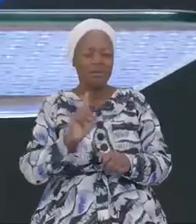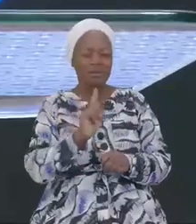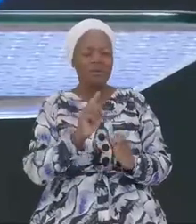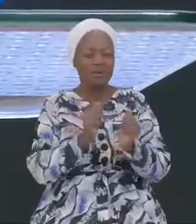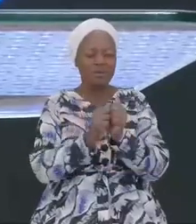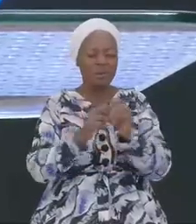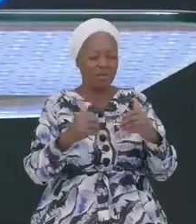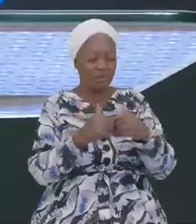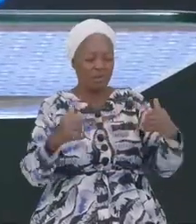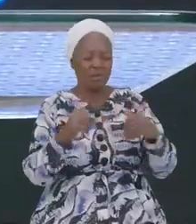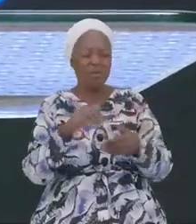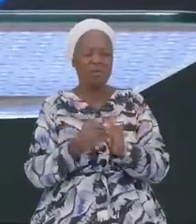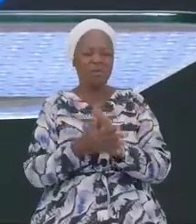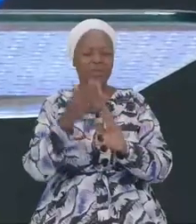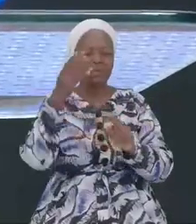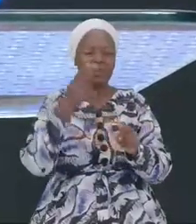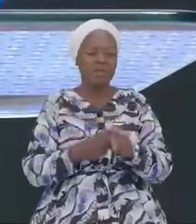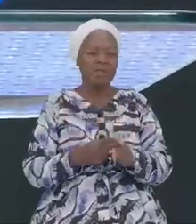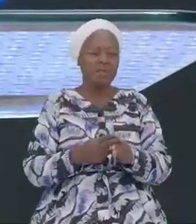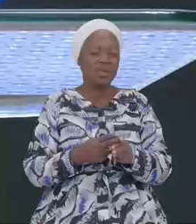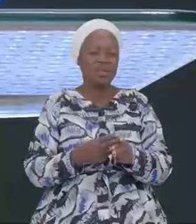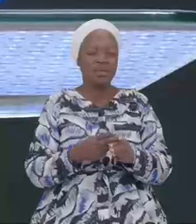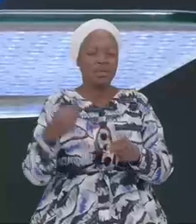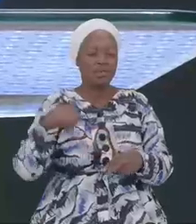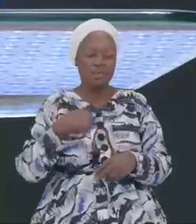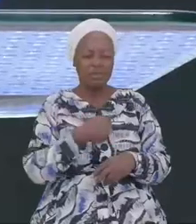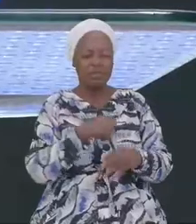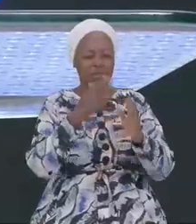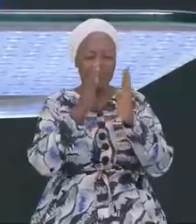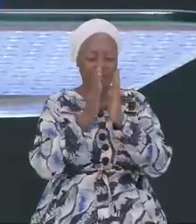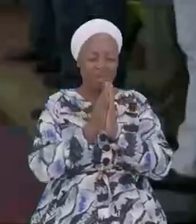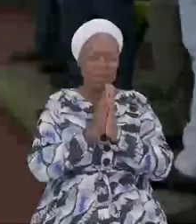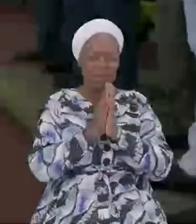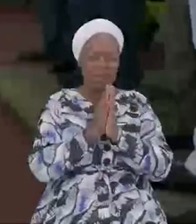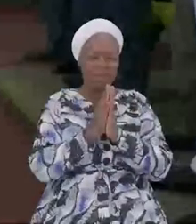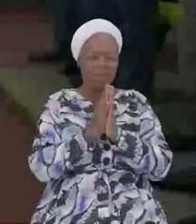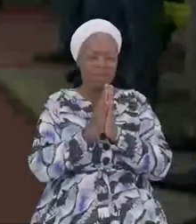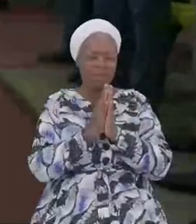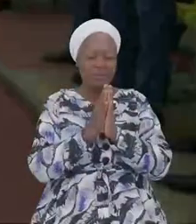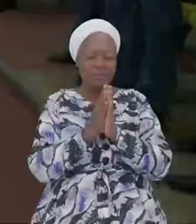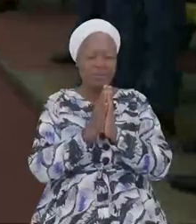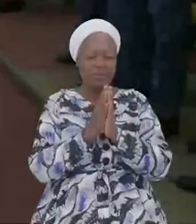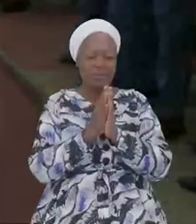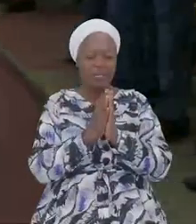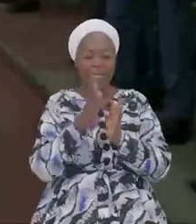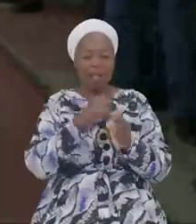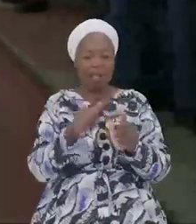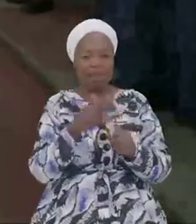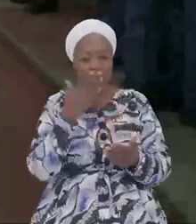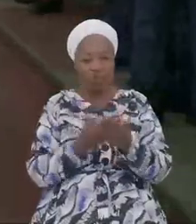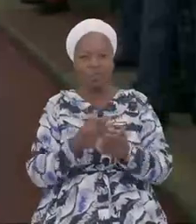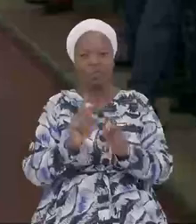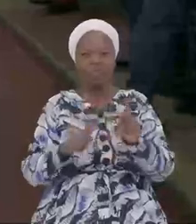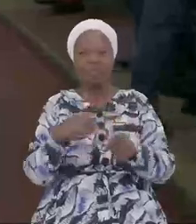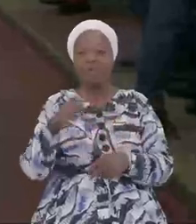exception. Au nom puissant de Jésus, nous prions. Et que le bon peuple de